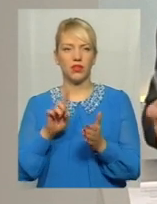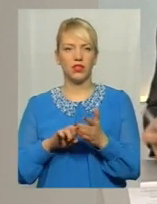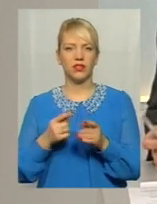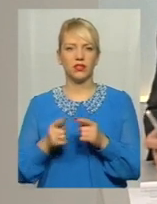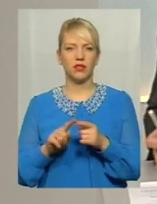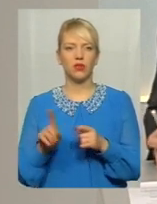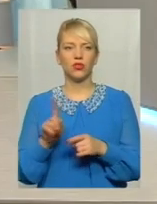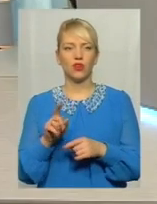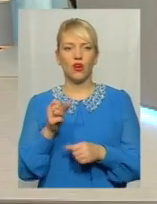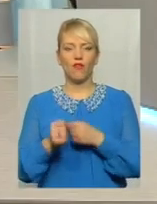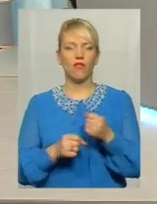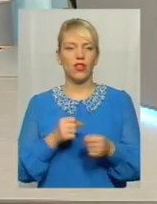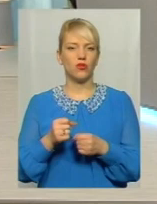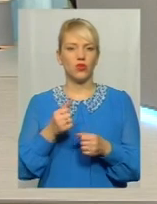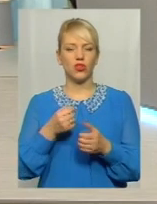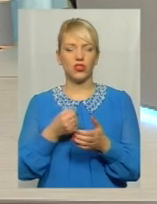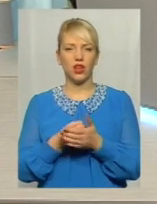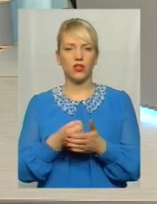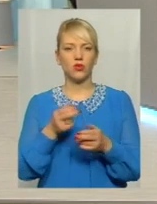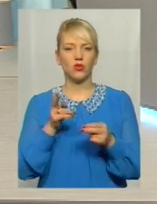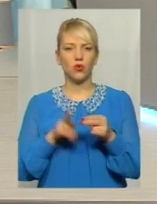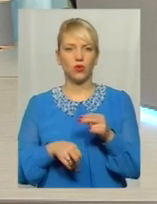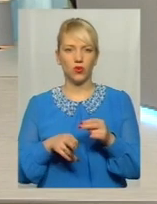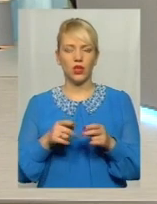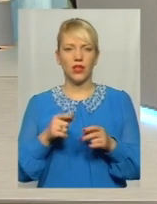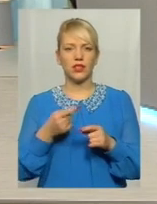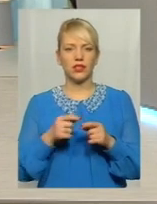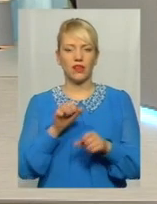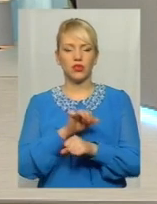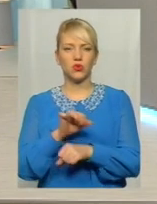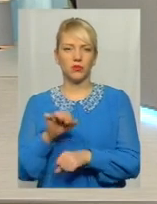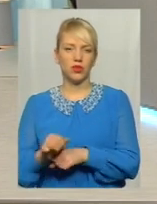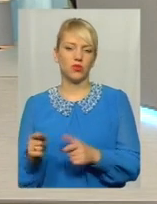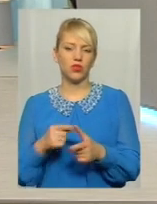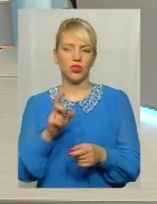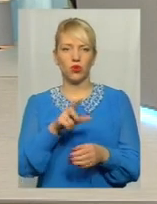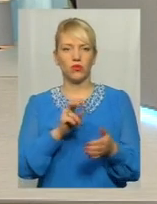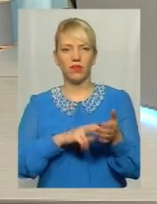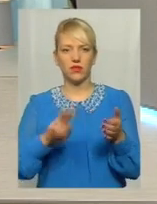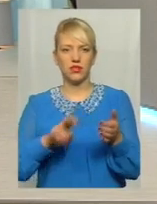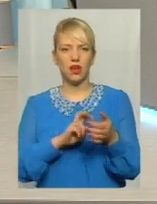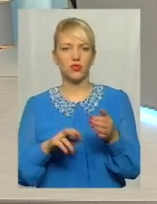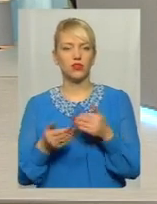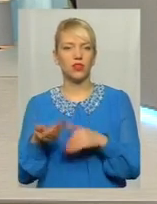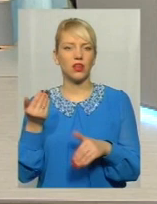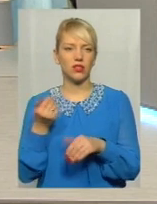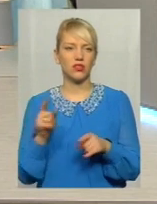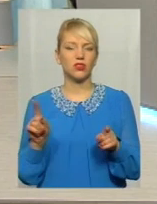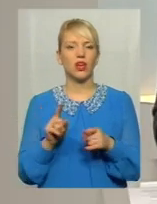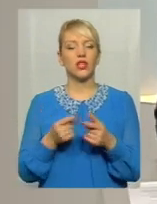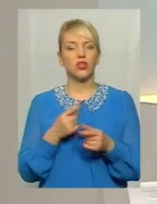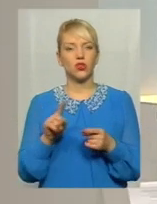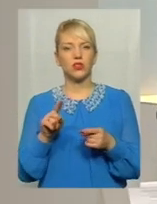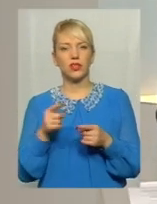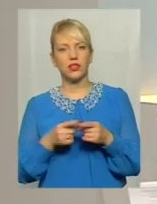не доїжджають до кінцевих зупинок, чи там висаджують людей раніше. Ну, от що це має вирішитись. Але